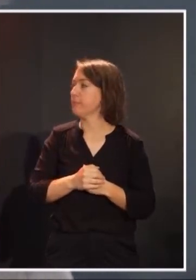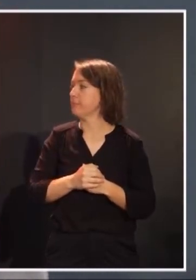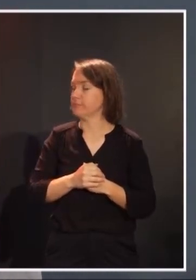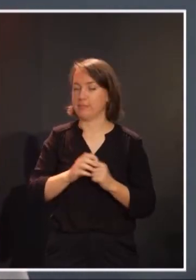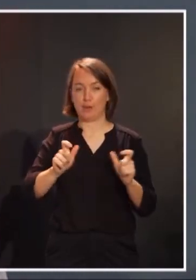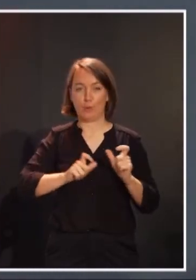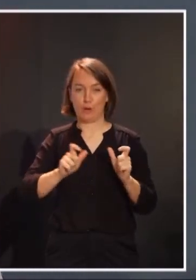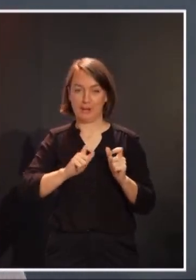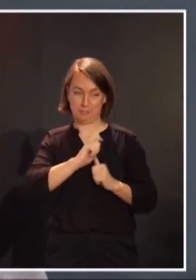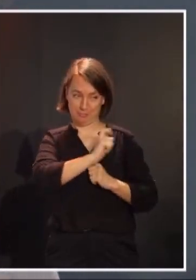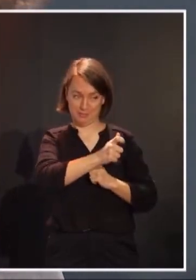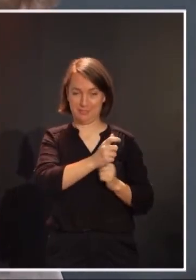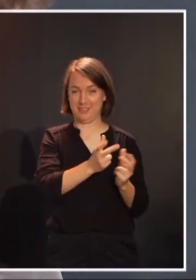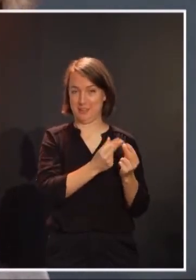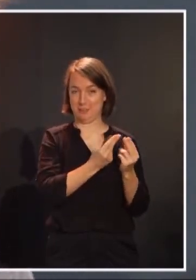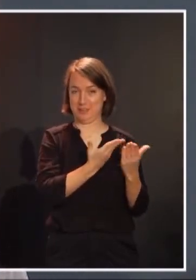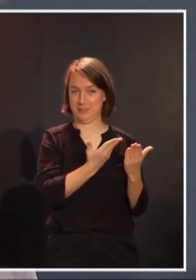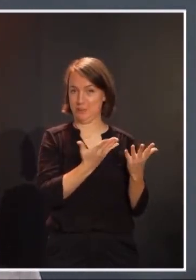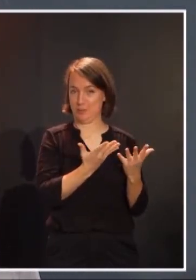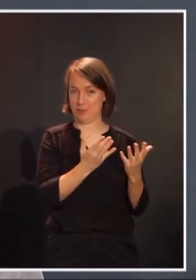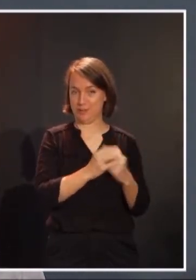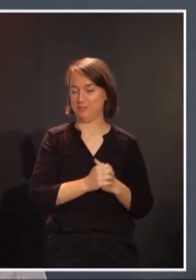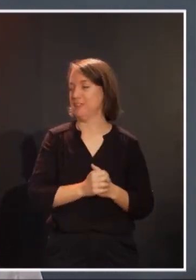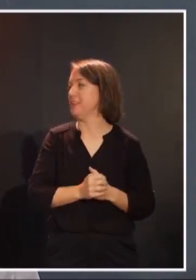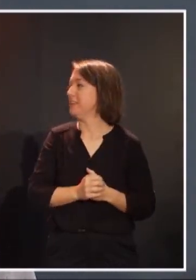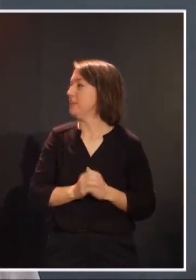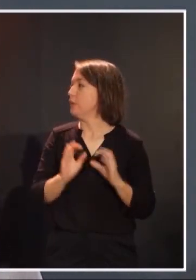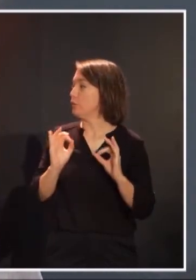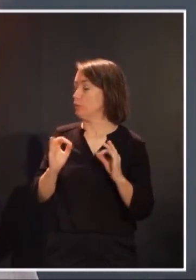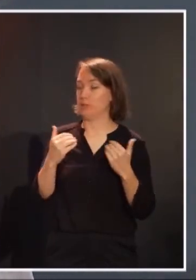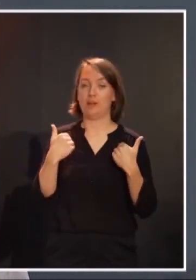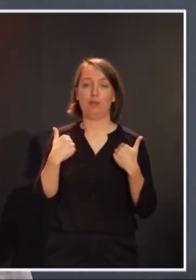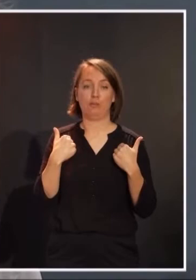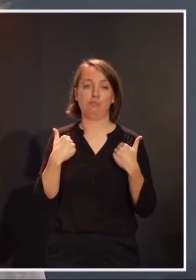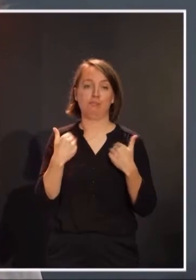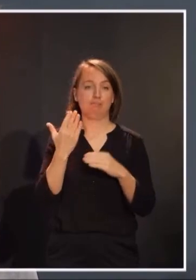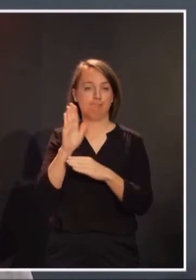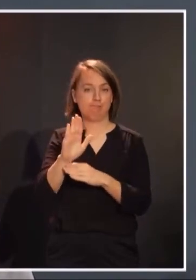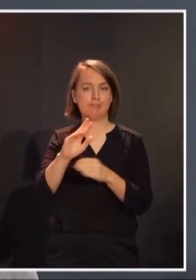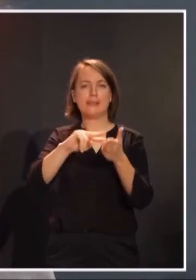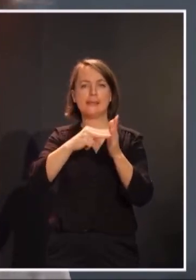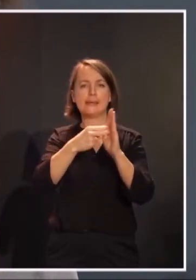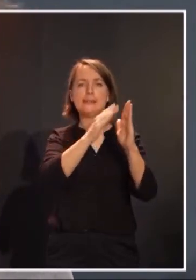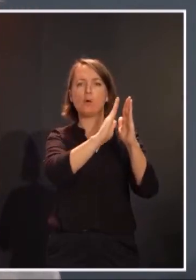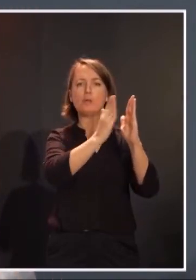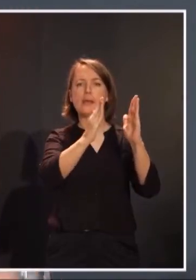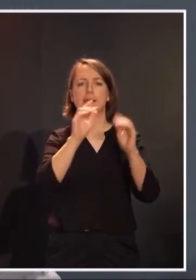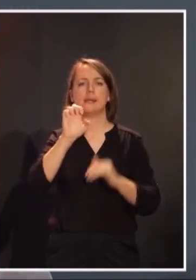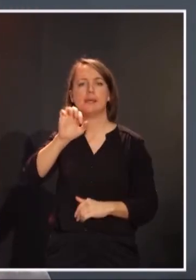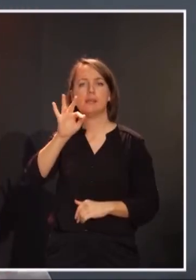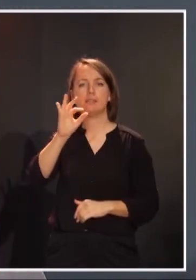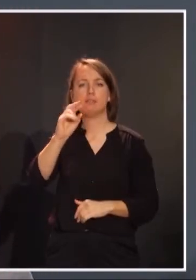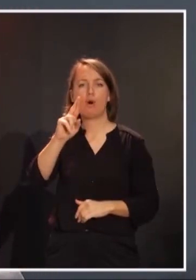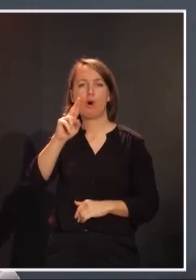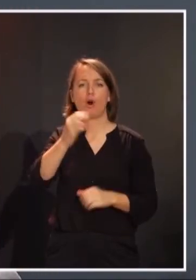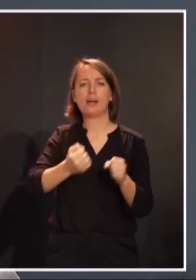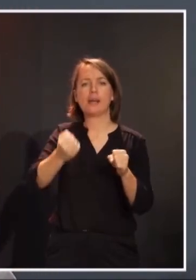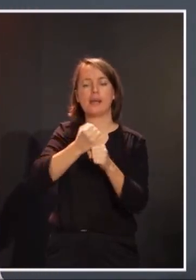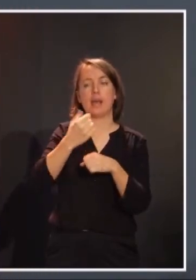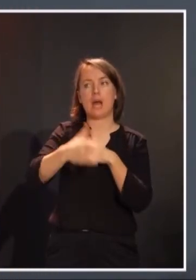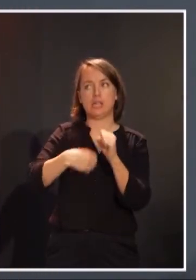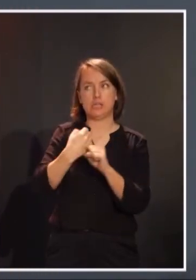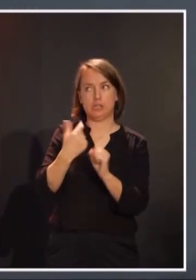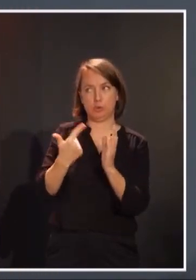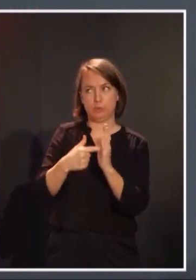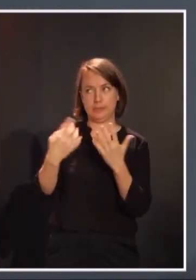ce dispositif Technicotech Effort, donc qui existe maintenant depuis 2019, hein, donc qui a été mis en place un